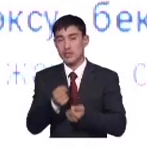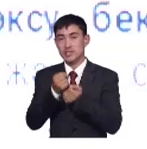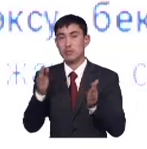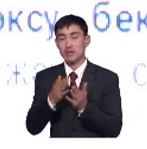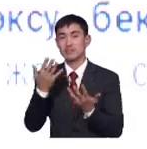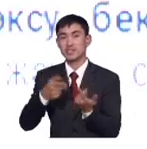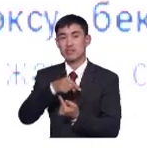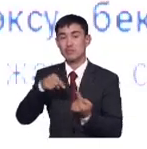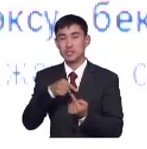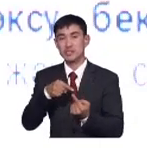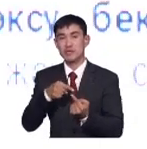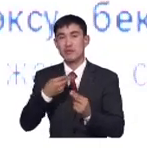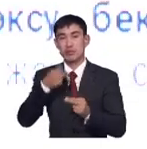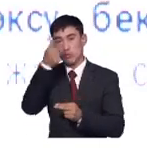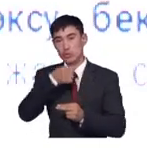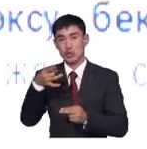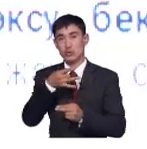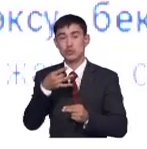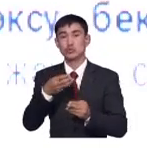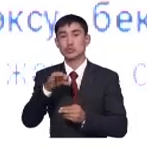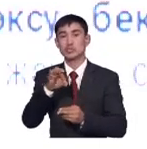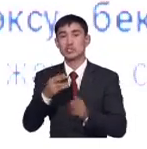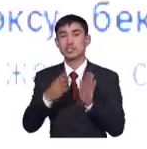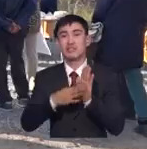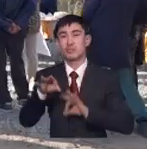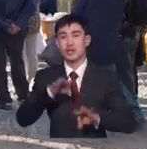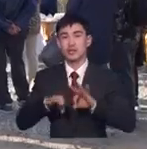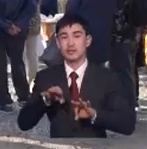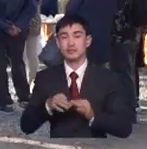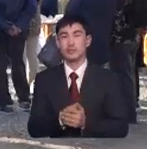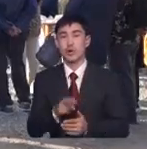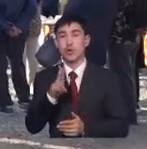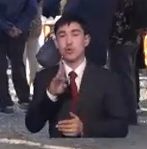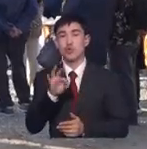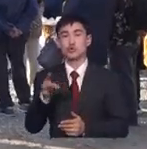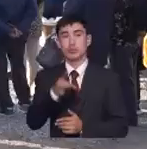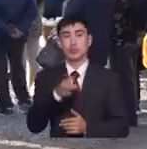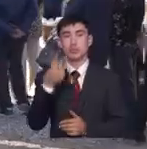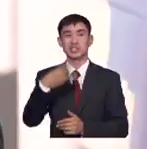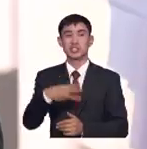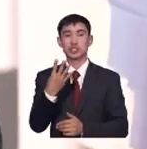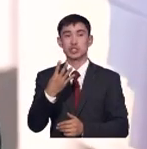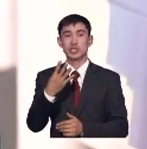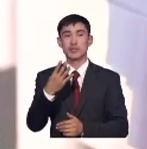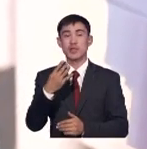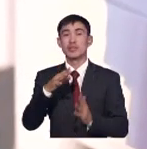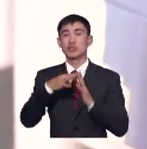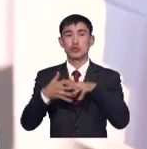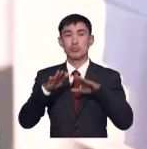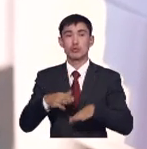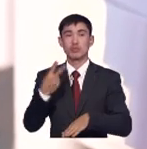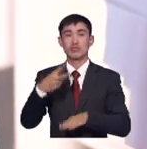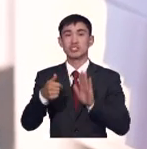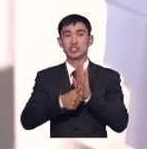малого и среднего бизнеса в этом году в районе субсидировать девять проектов Кокс уско районе из тче населённых пунктов